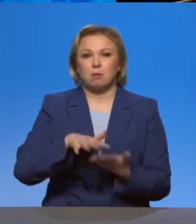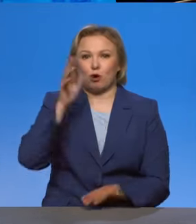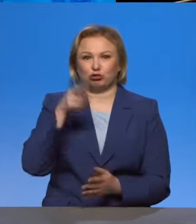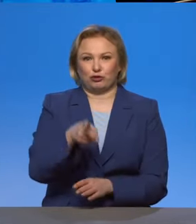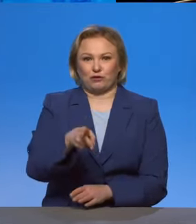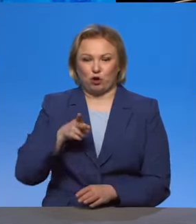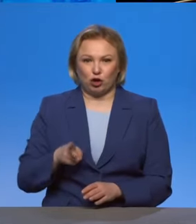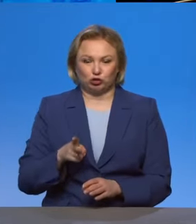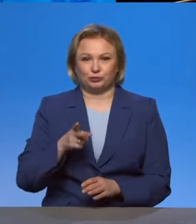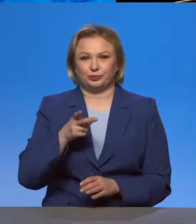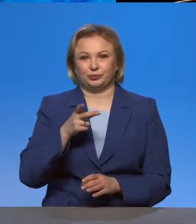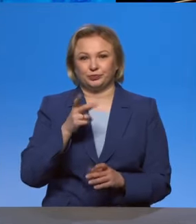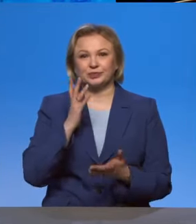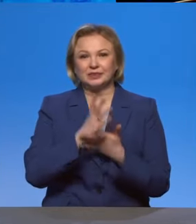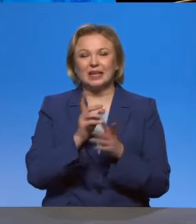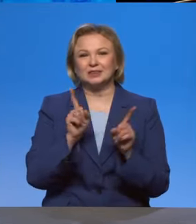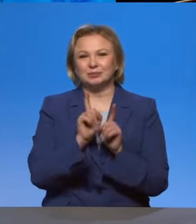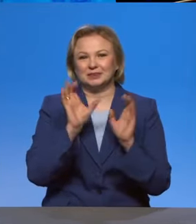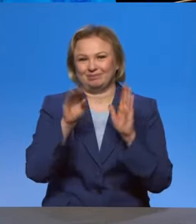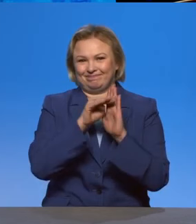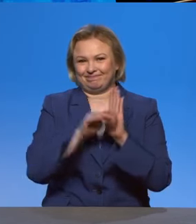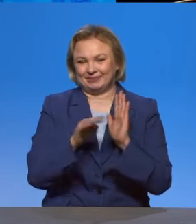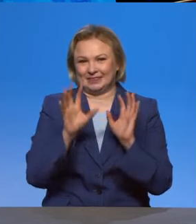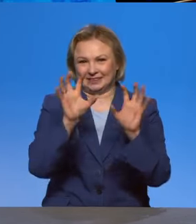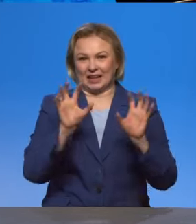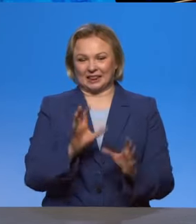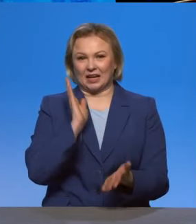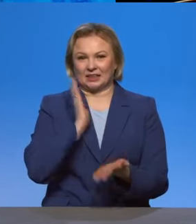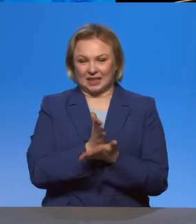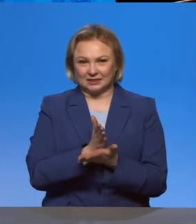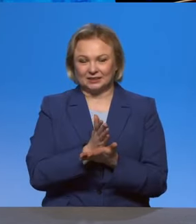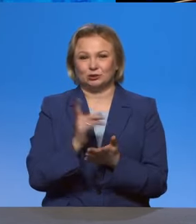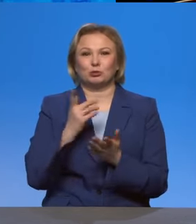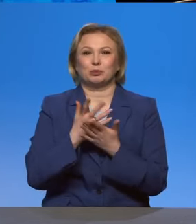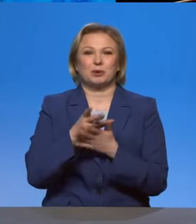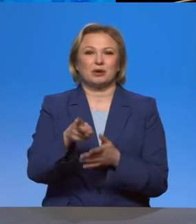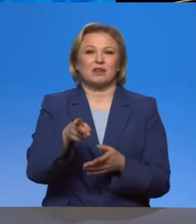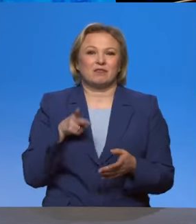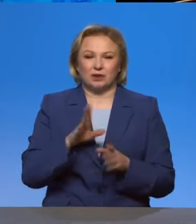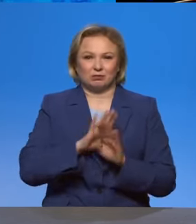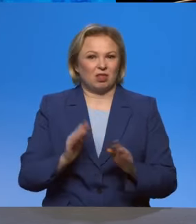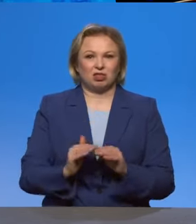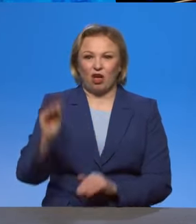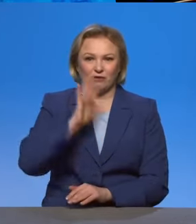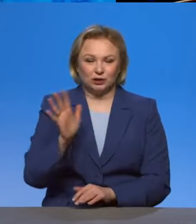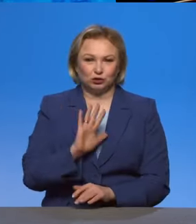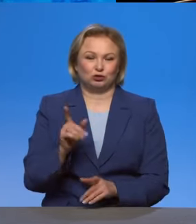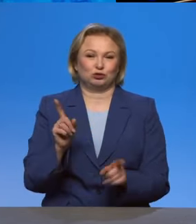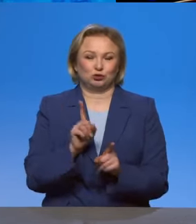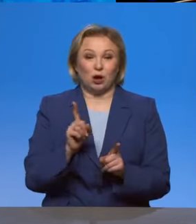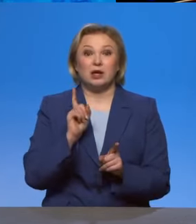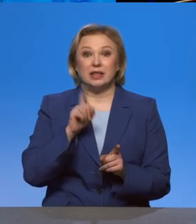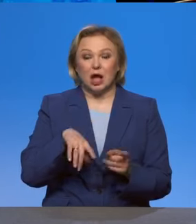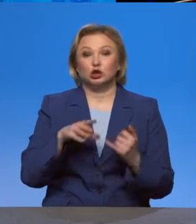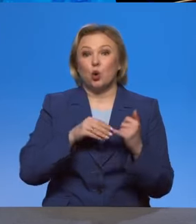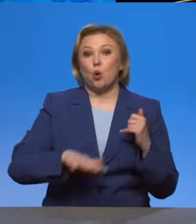линией. То есть есть регламент, который задается, да, для определенного типа застройки, и он выполняется. Причем участки могут быть даже